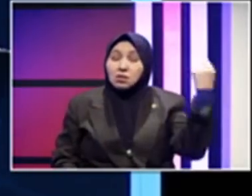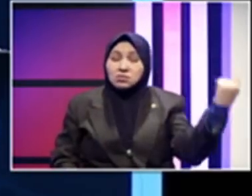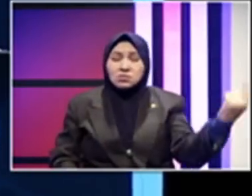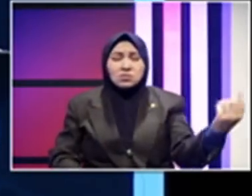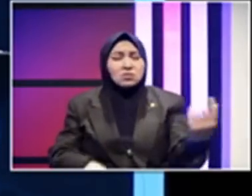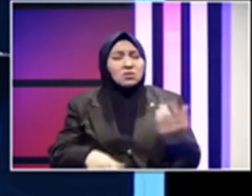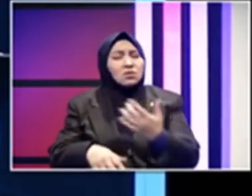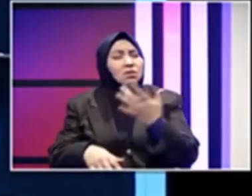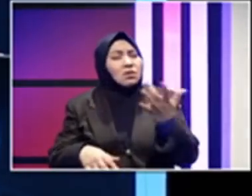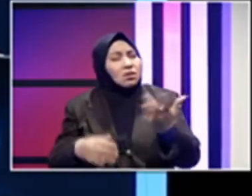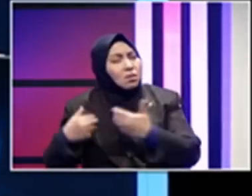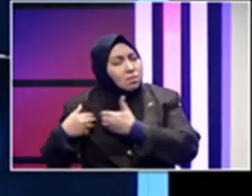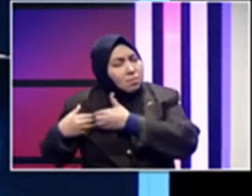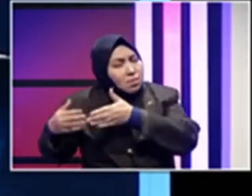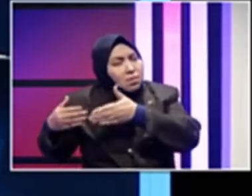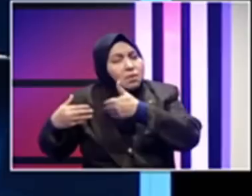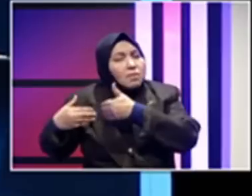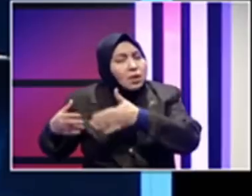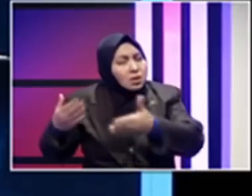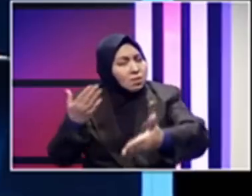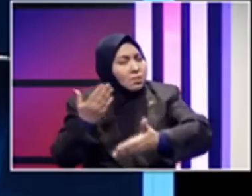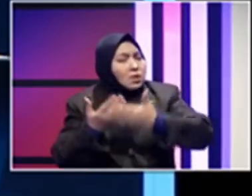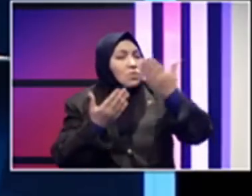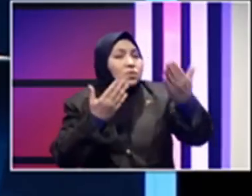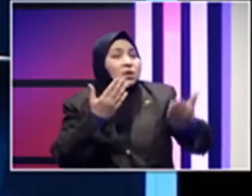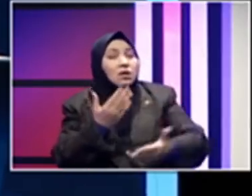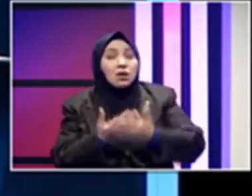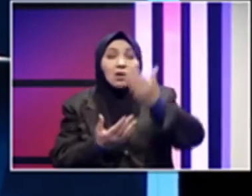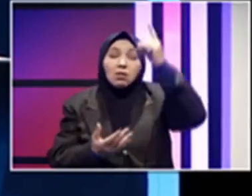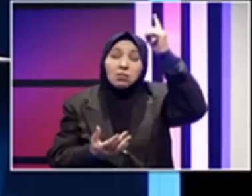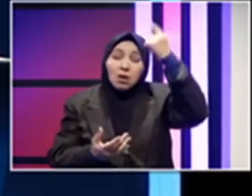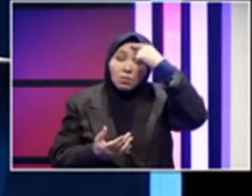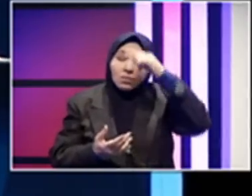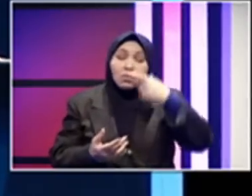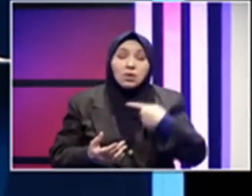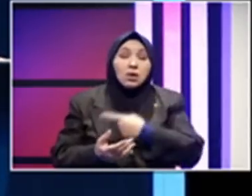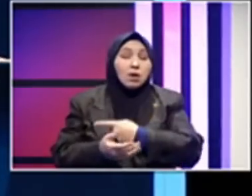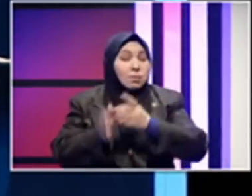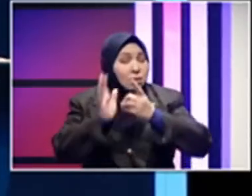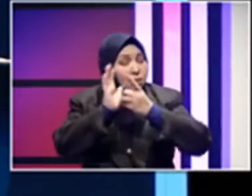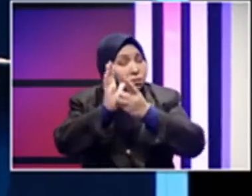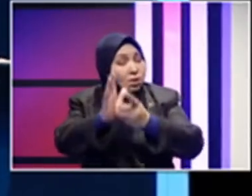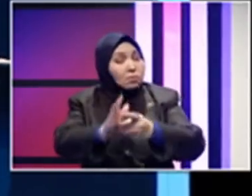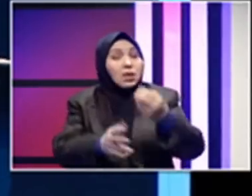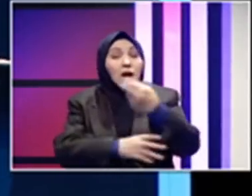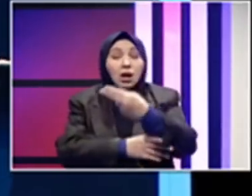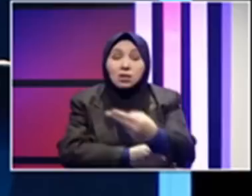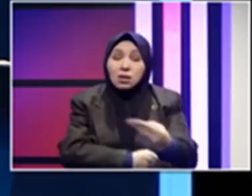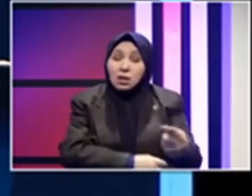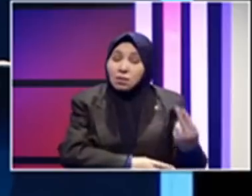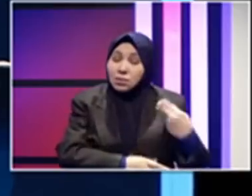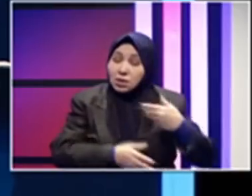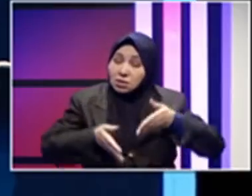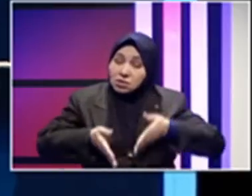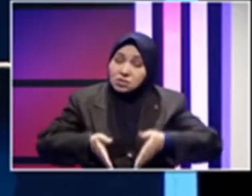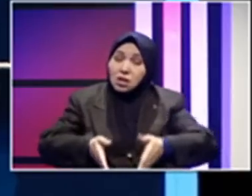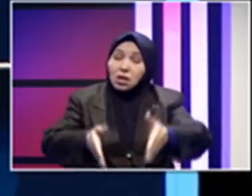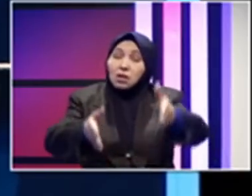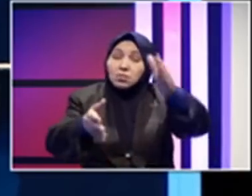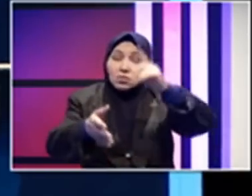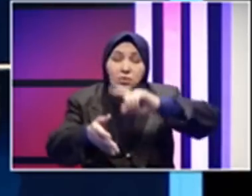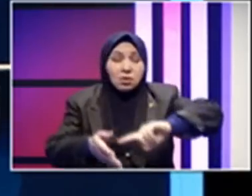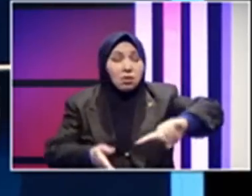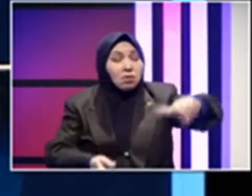ya Allah, senantiasa dipermudahkan, ya Allah, untuk kami menginfakkan harta-harta kami ke jalanmu, ya